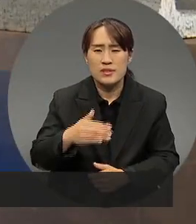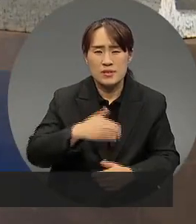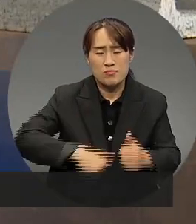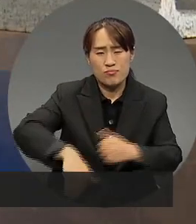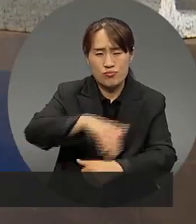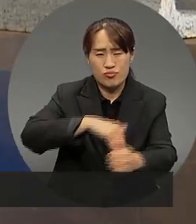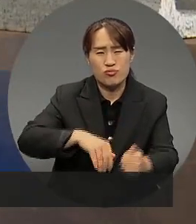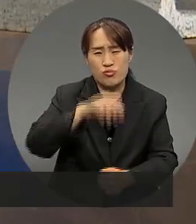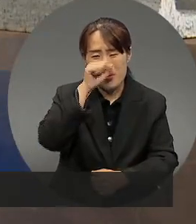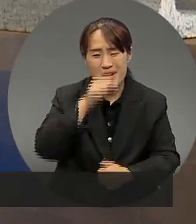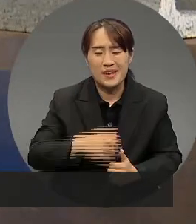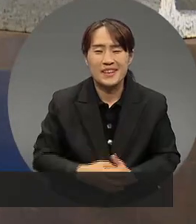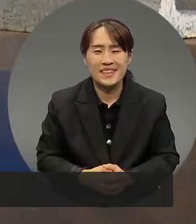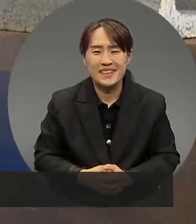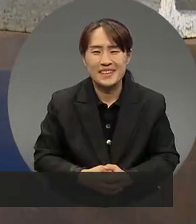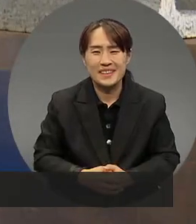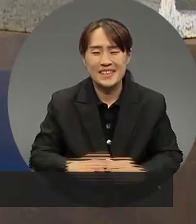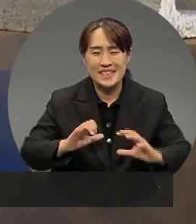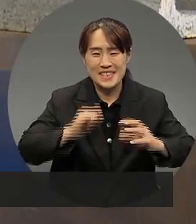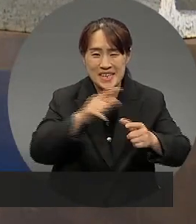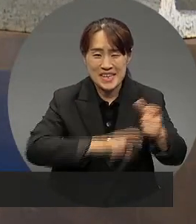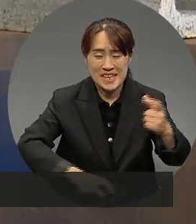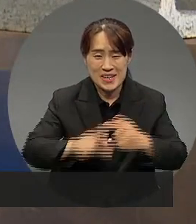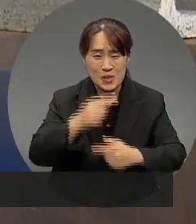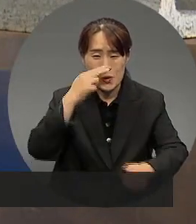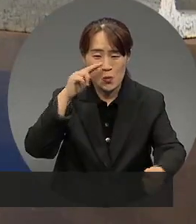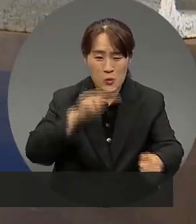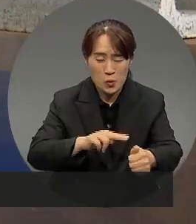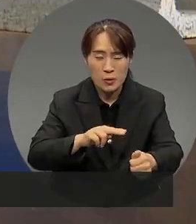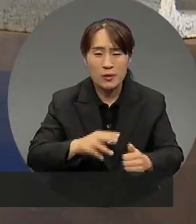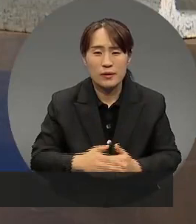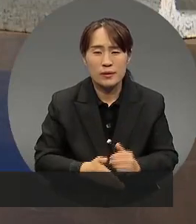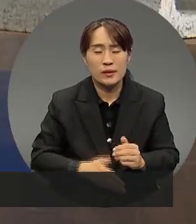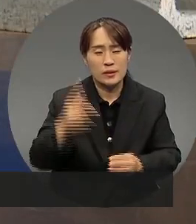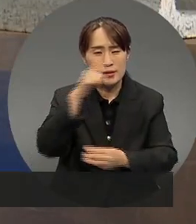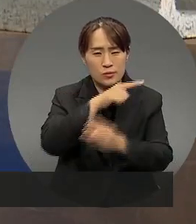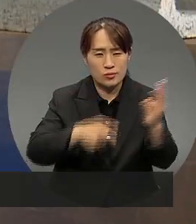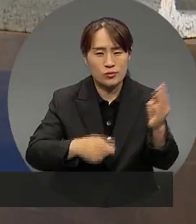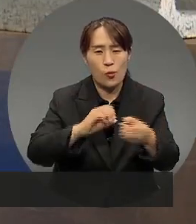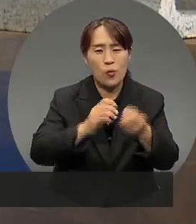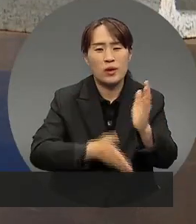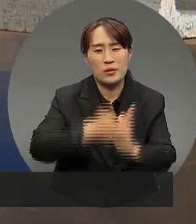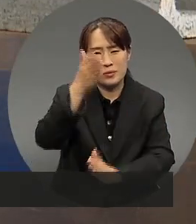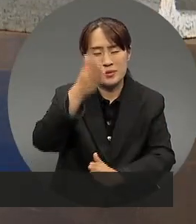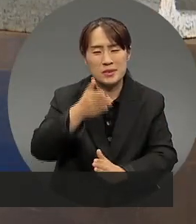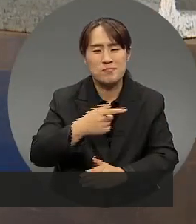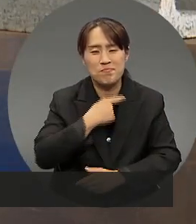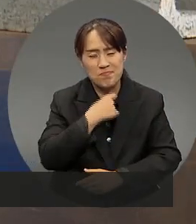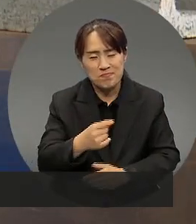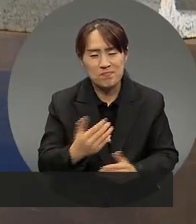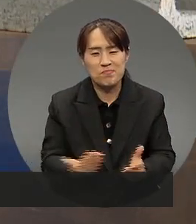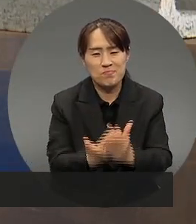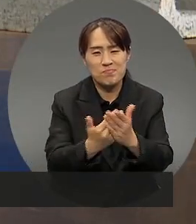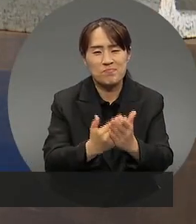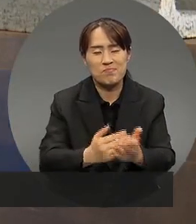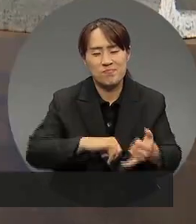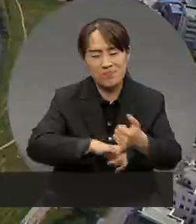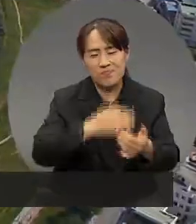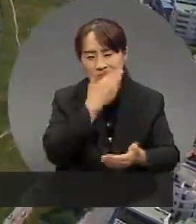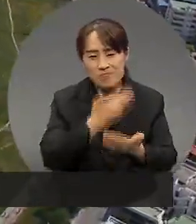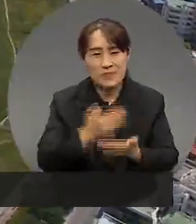익었기 때문에 더 세계로 뻗어나가는 공해도시 청주를 계속 지향하고 육성해야 된다고